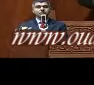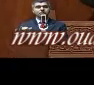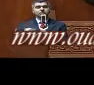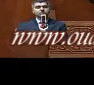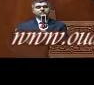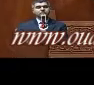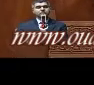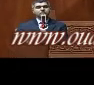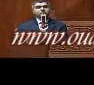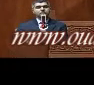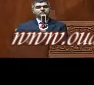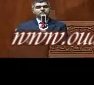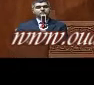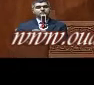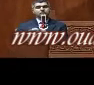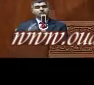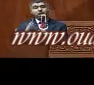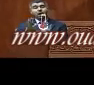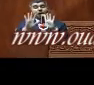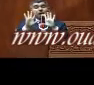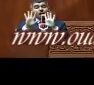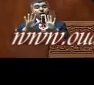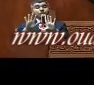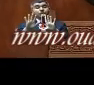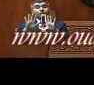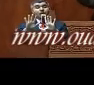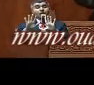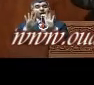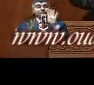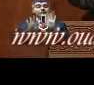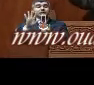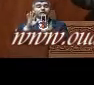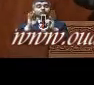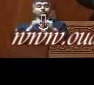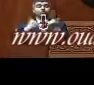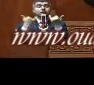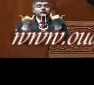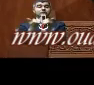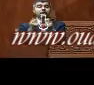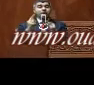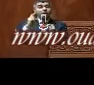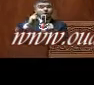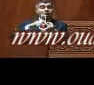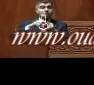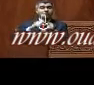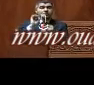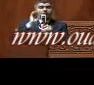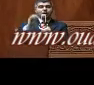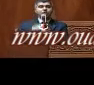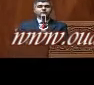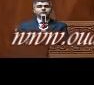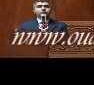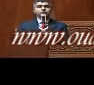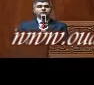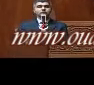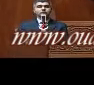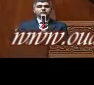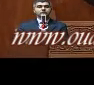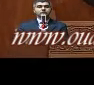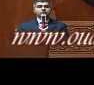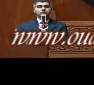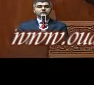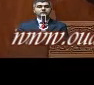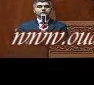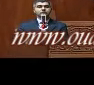معلقا على الاقل واحد 10 ولا 15 الاجتماع اللي درت انا والنقابات بما فيها نقابتكم والتي